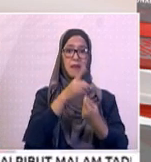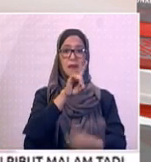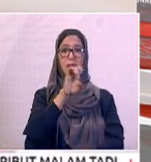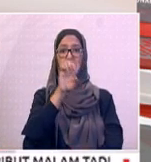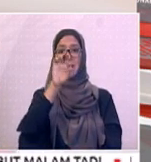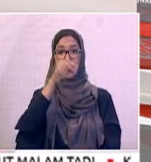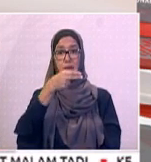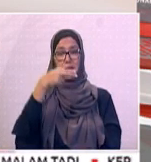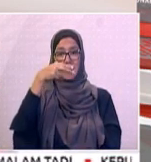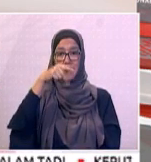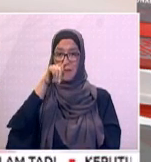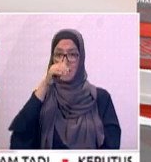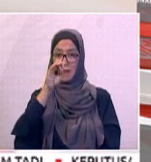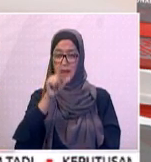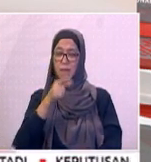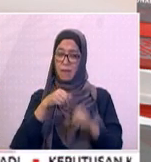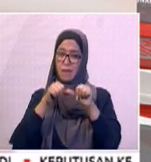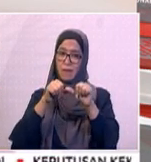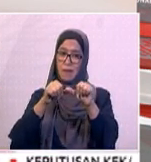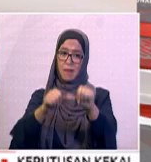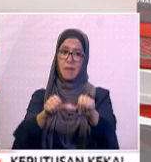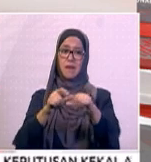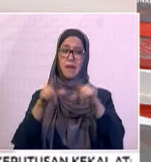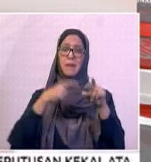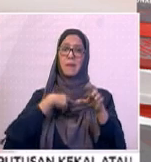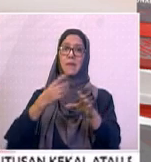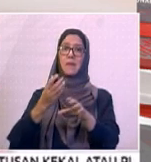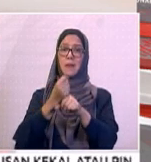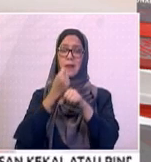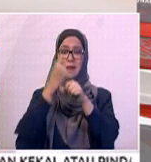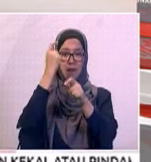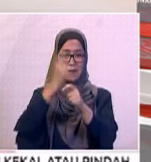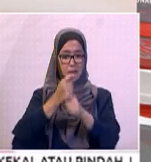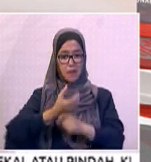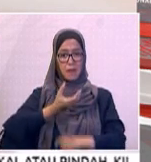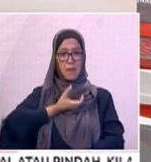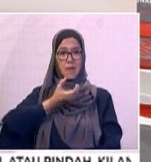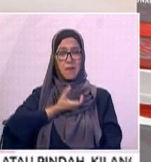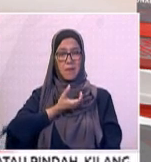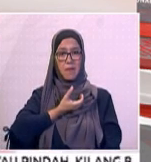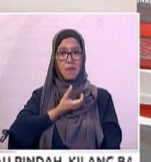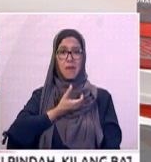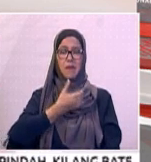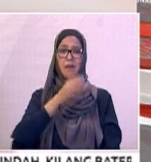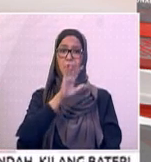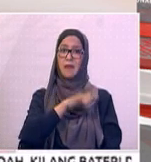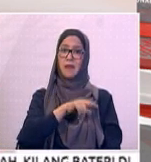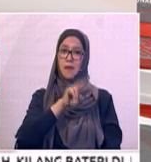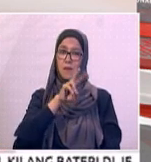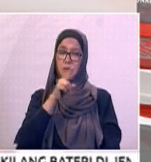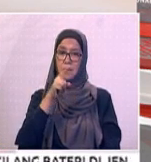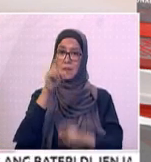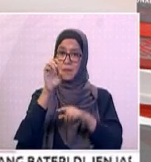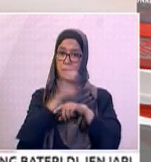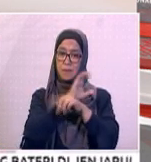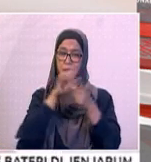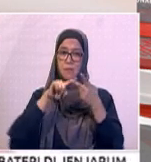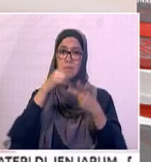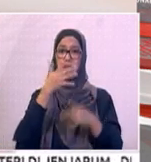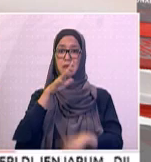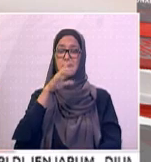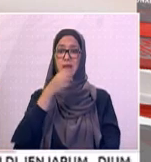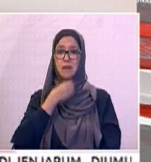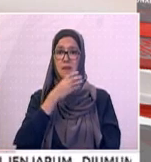mendominasi mengekalkan kejuaraan mengutip pingat sebanyak 21 emas, 15 perak dan 25 gangsa. Sukses yang kini